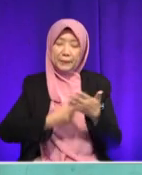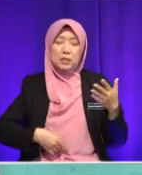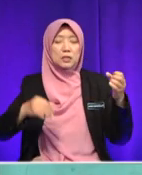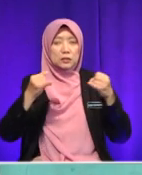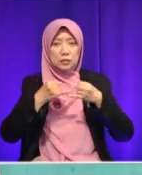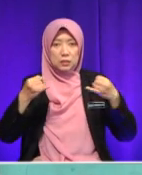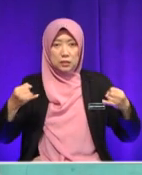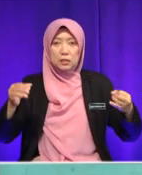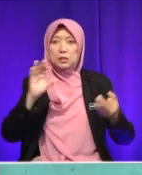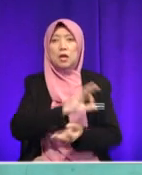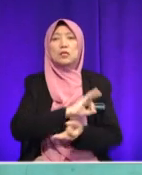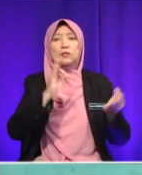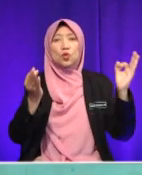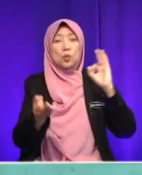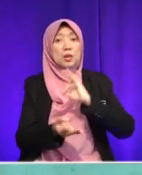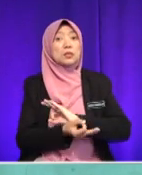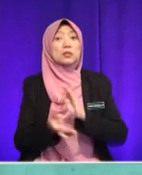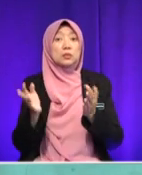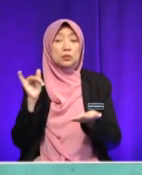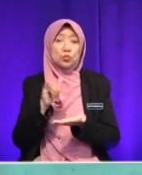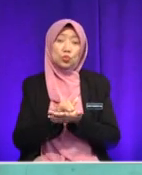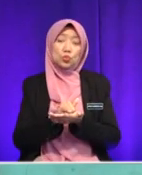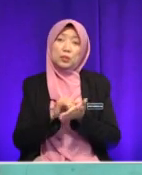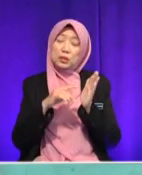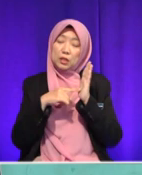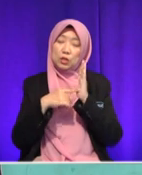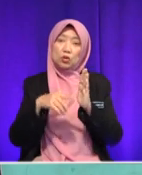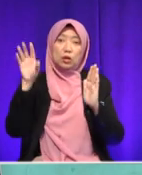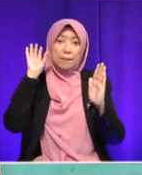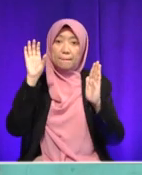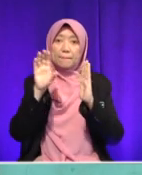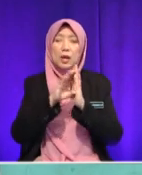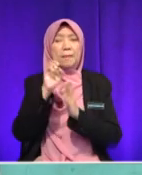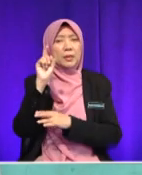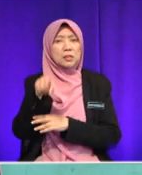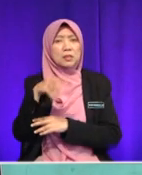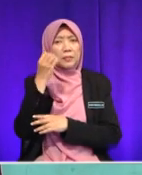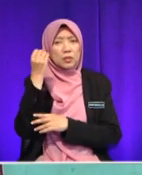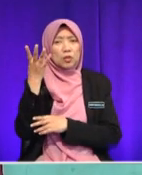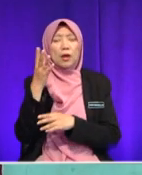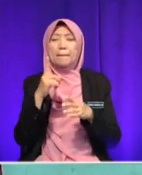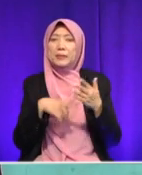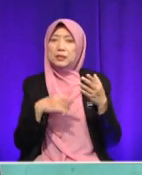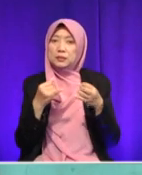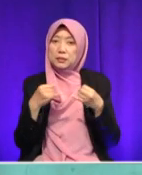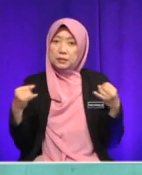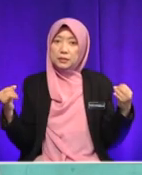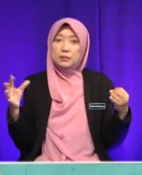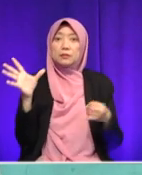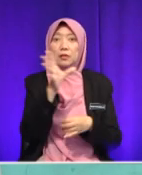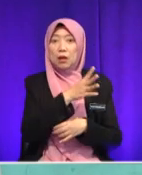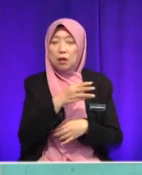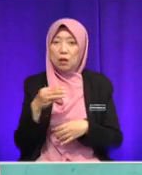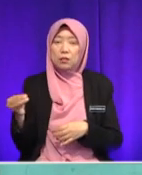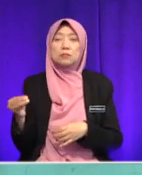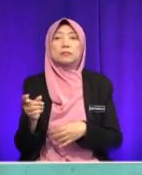jenis transformasi itu. Berdasarkan gambar tersebut, anda kena nyatakan jenis transformasi. Dan saya